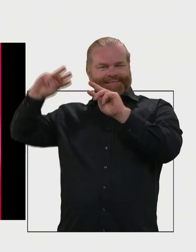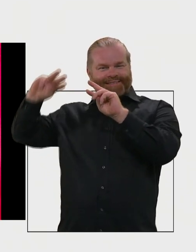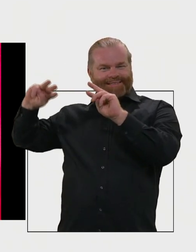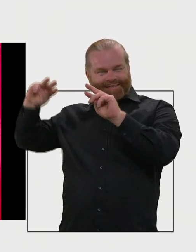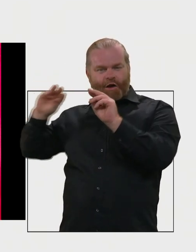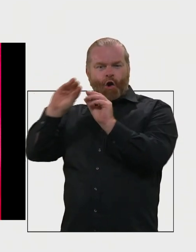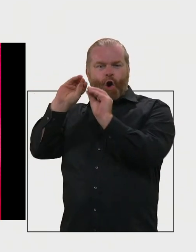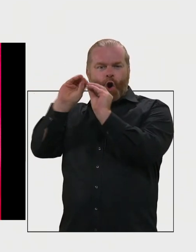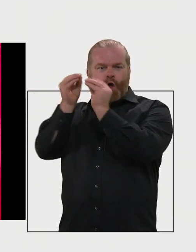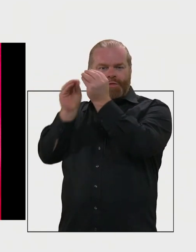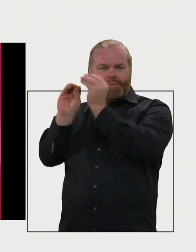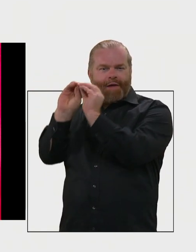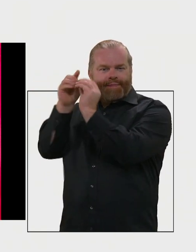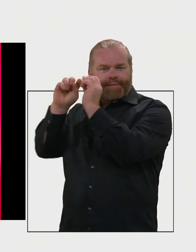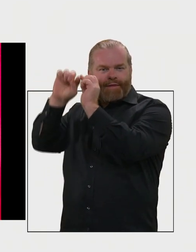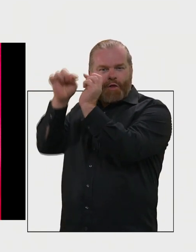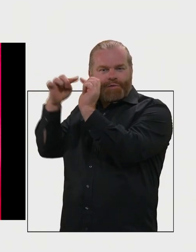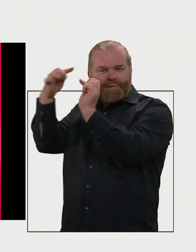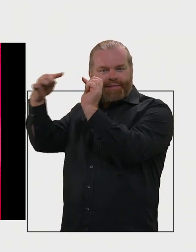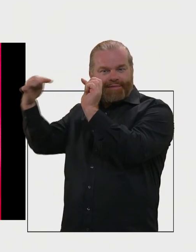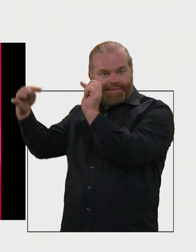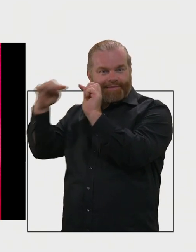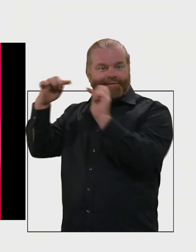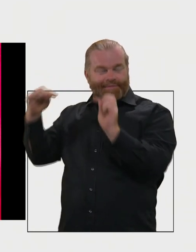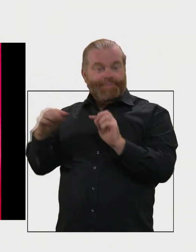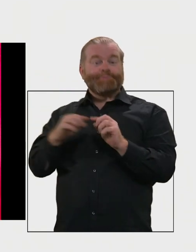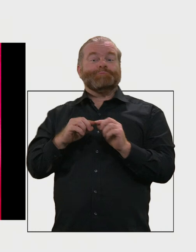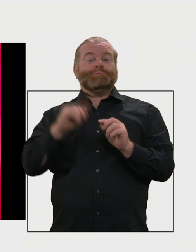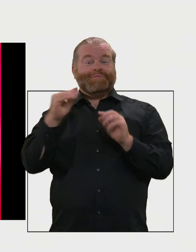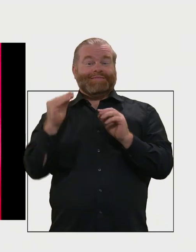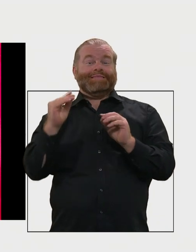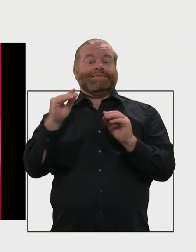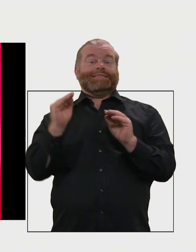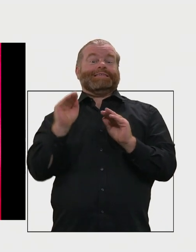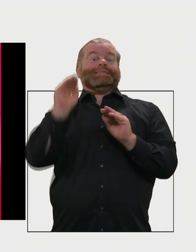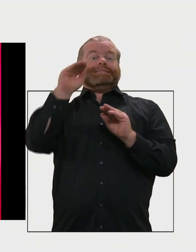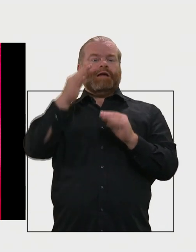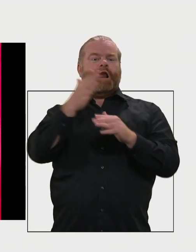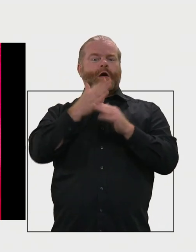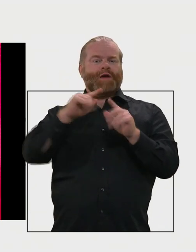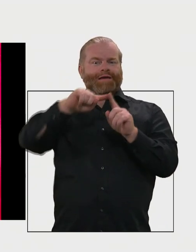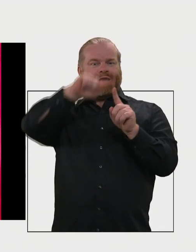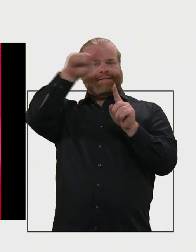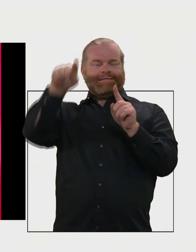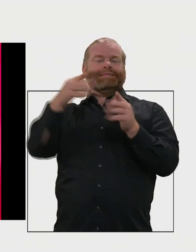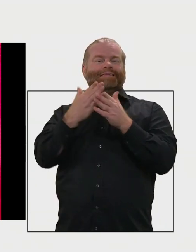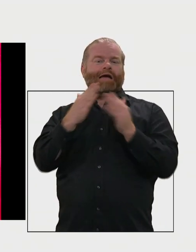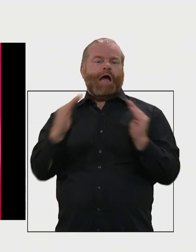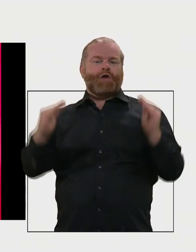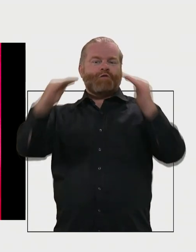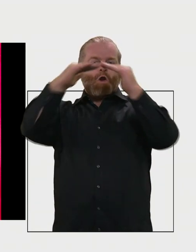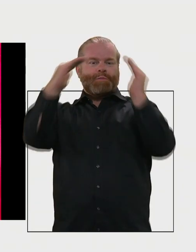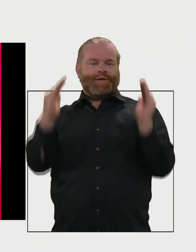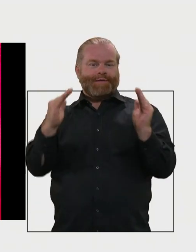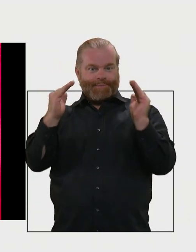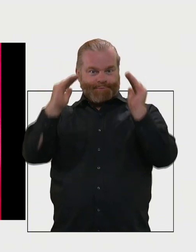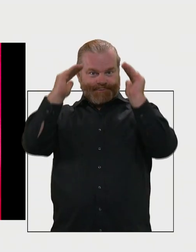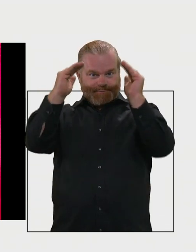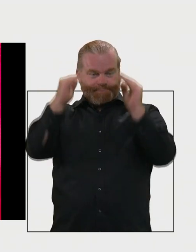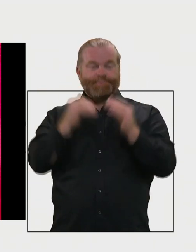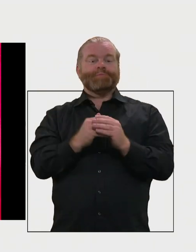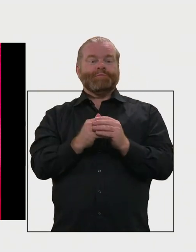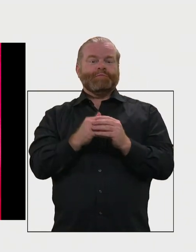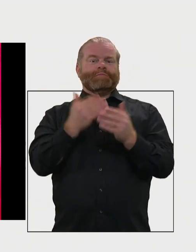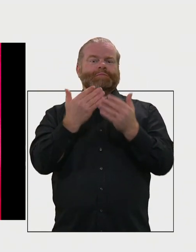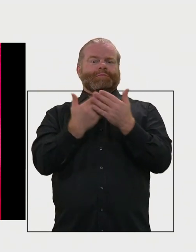befindet sich ein Halbkreis, das Gewölbe. Es besteht aus 4 breiten, gebogenen Rippen, die oben